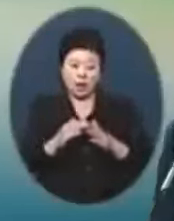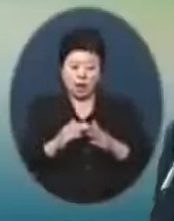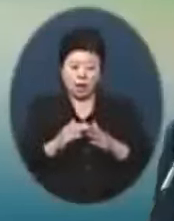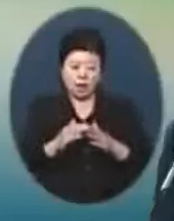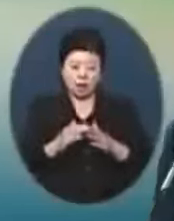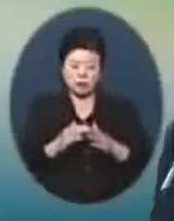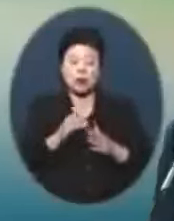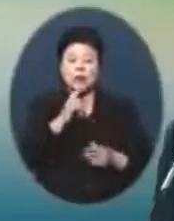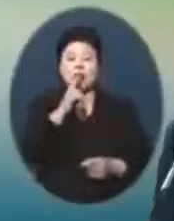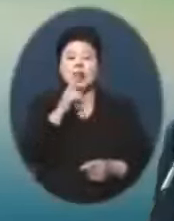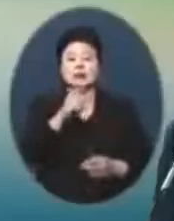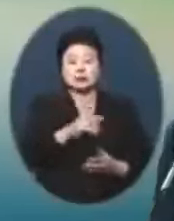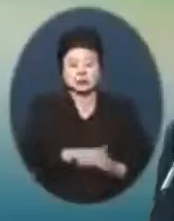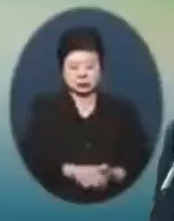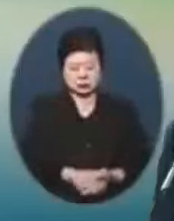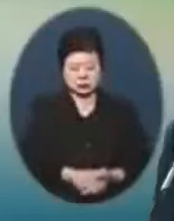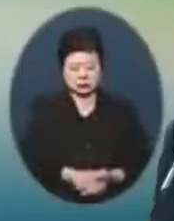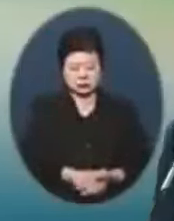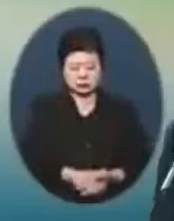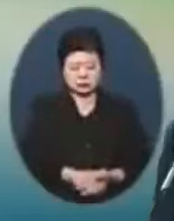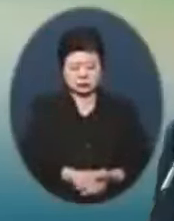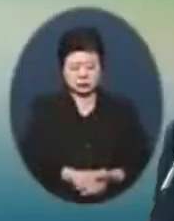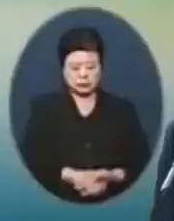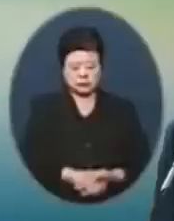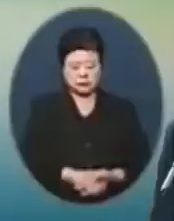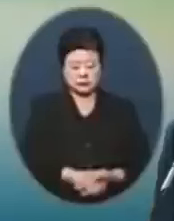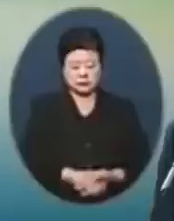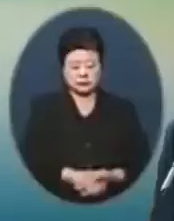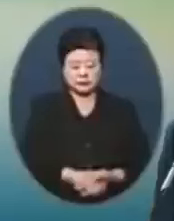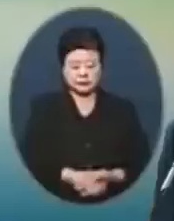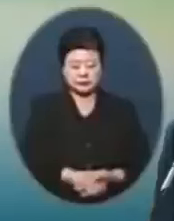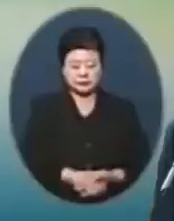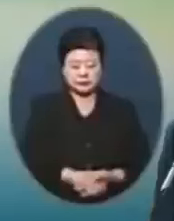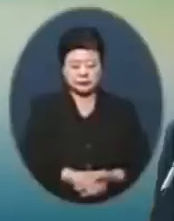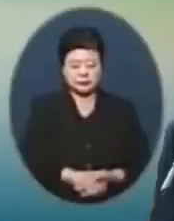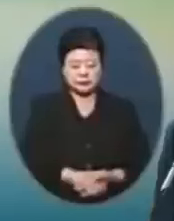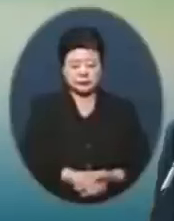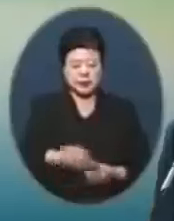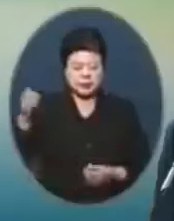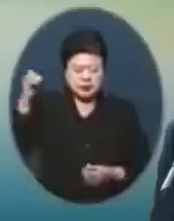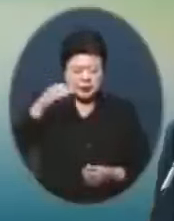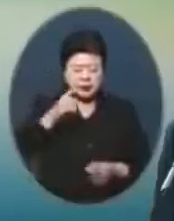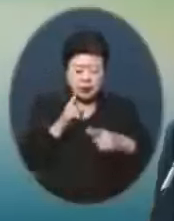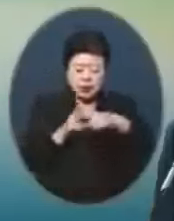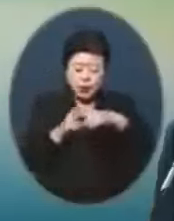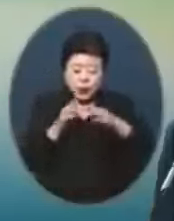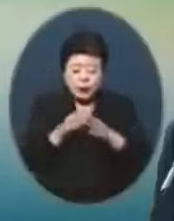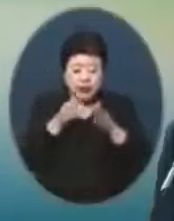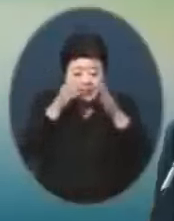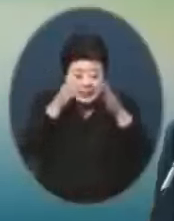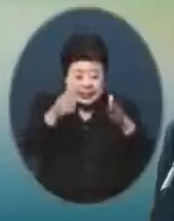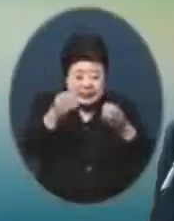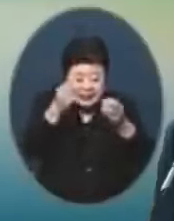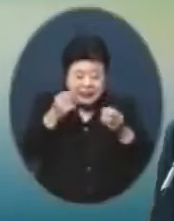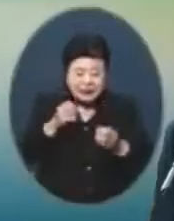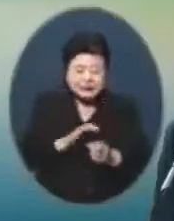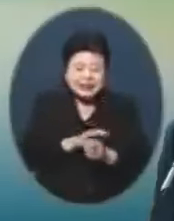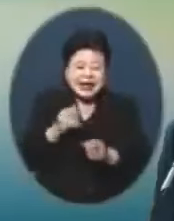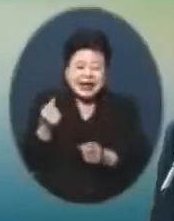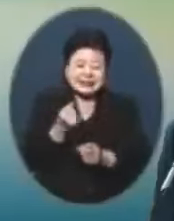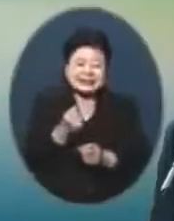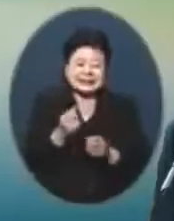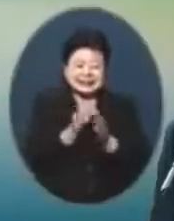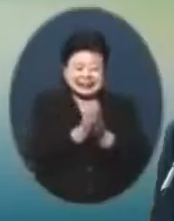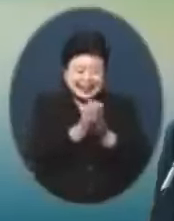말한 유일한 공동체가 있는데 그것이 바로 교회였다. 나는 빛을 바라는 교회를 향해서 새로운 애정을 가지게